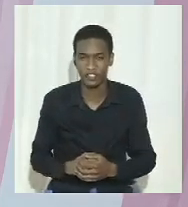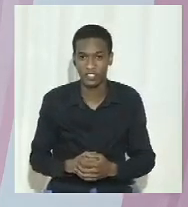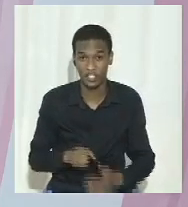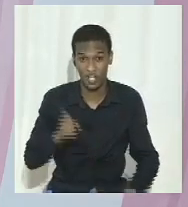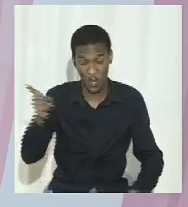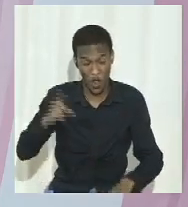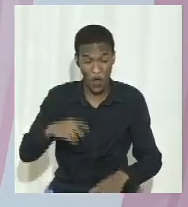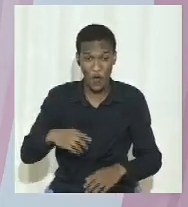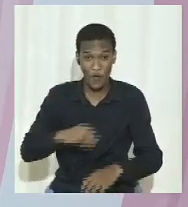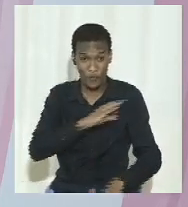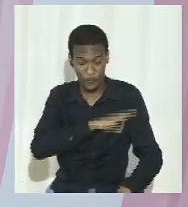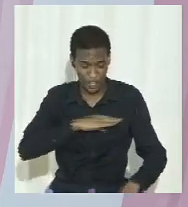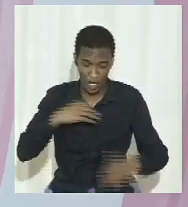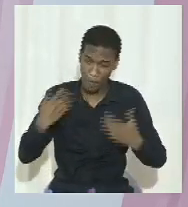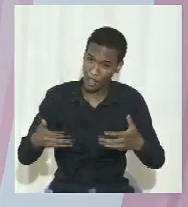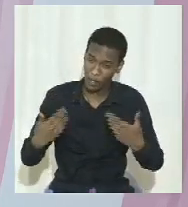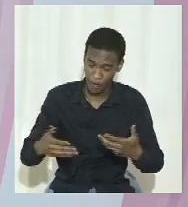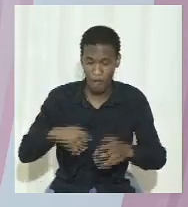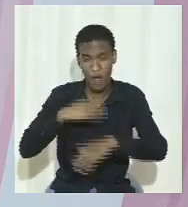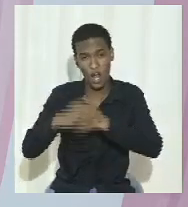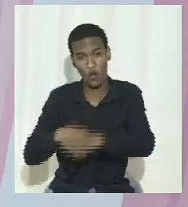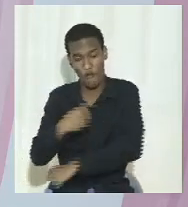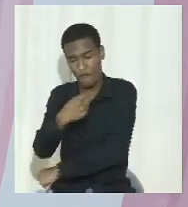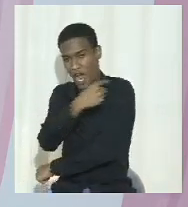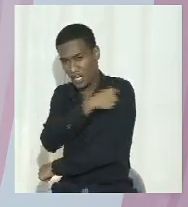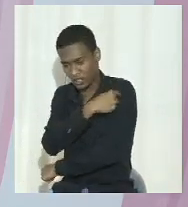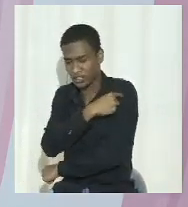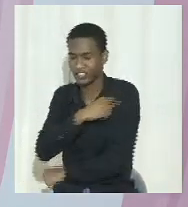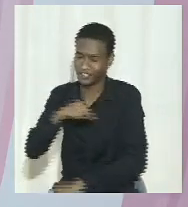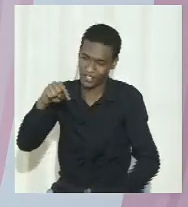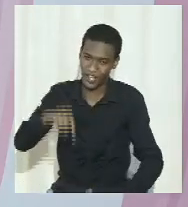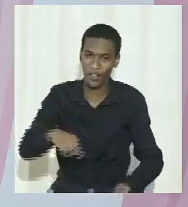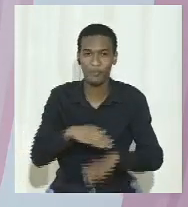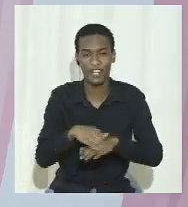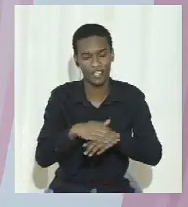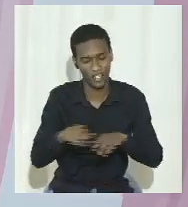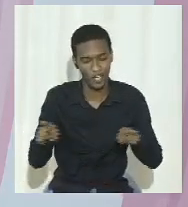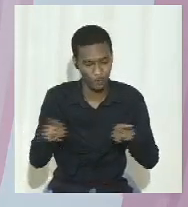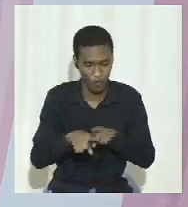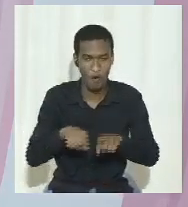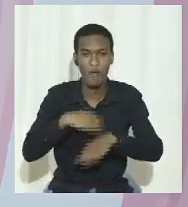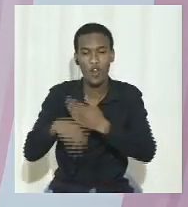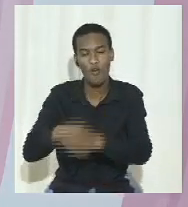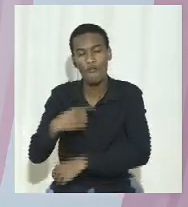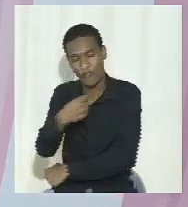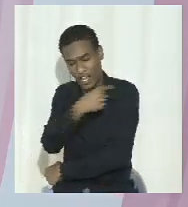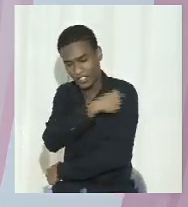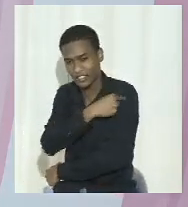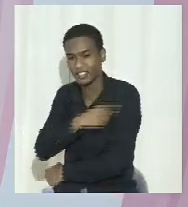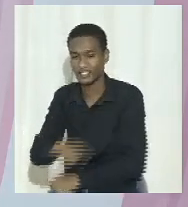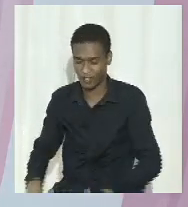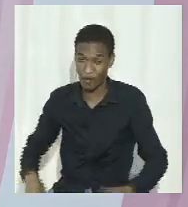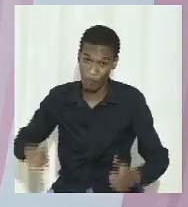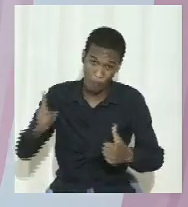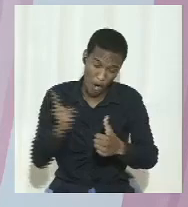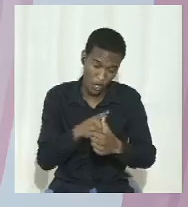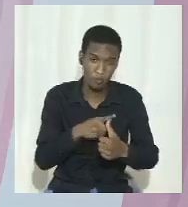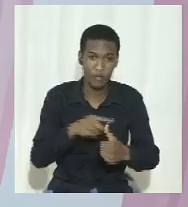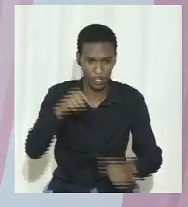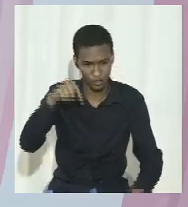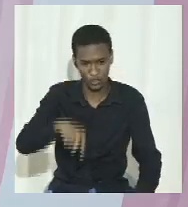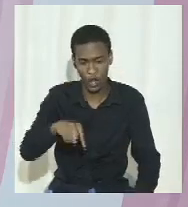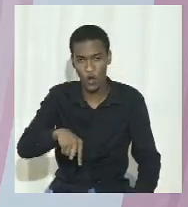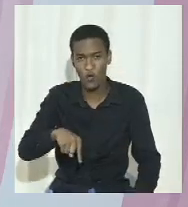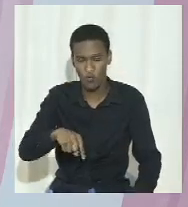niditra amin'izany fampiasana vaksiny zany ary tsy latsaka izany madagasikara manomboka ilay fisoratana anarana amin'izao fotoana izao